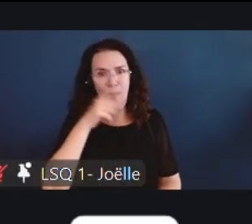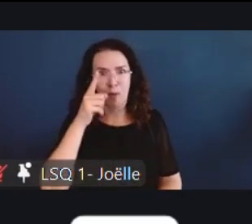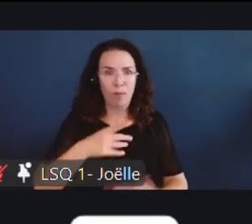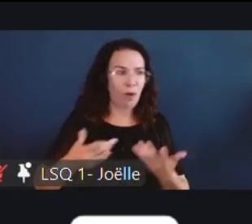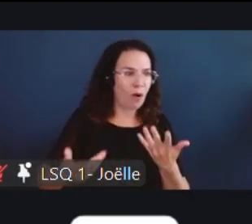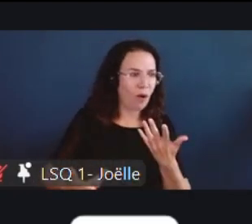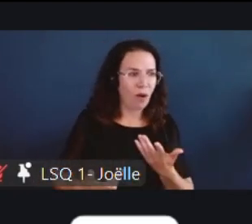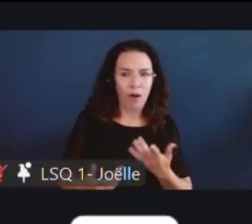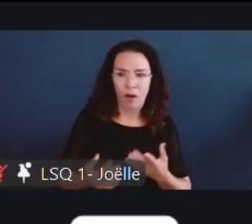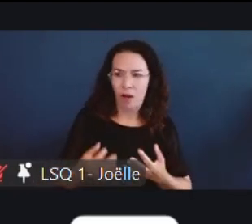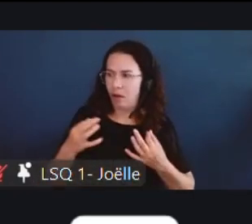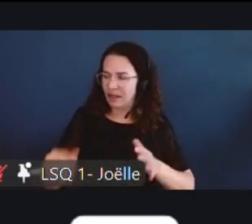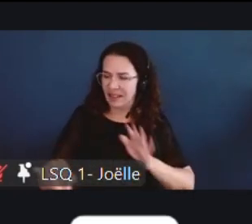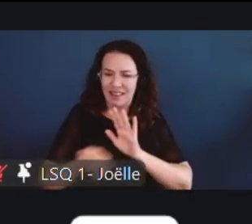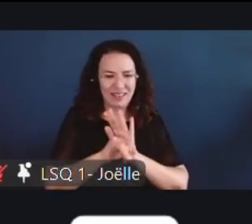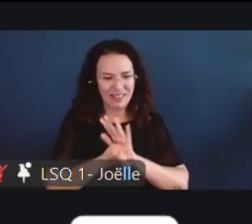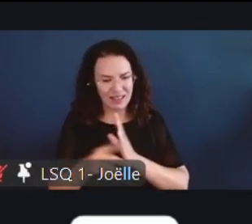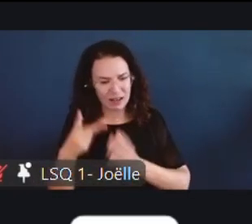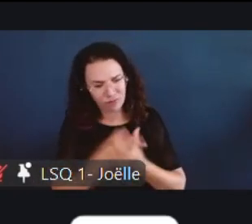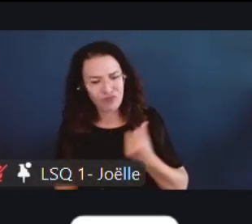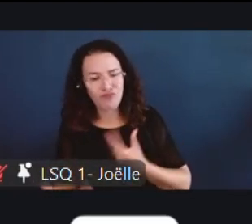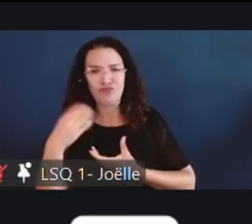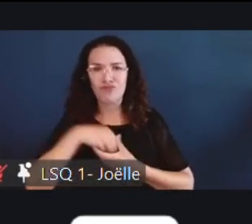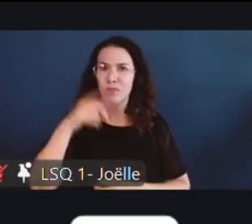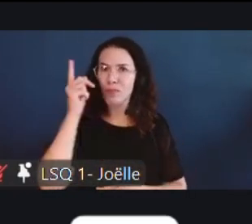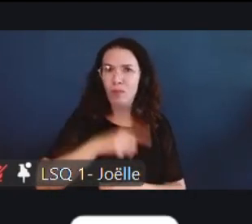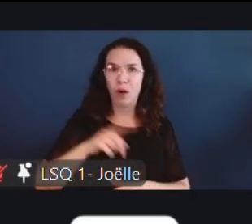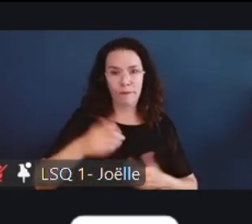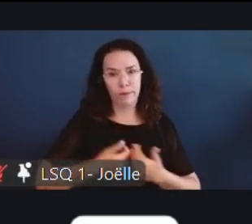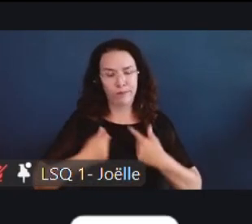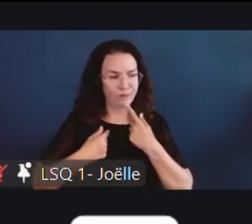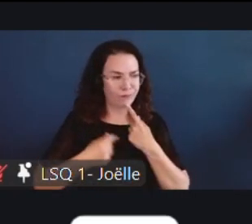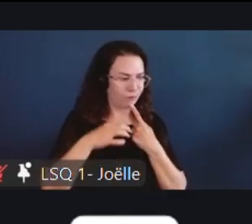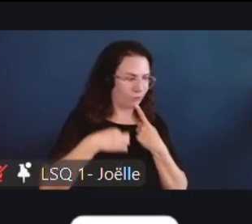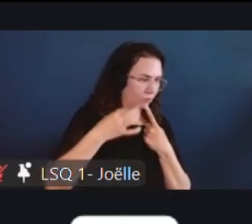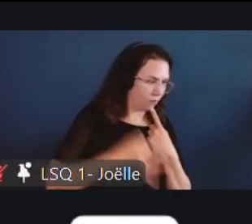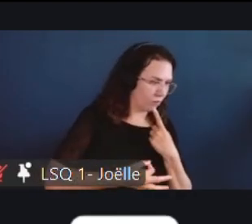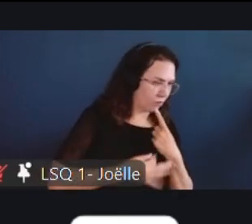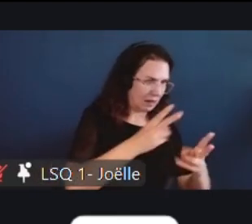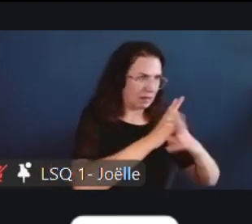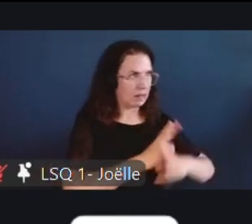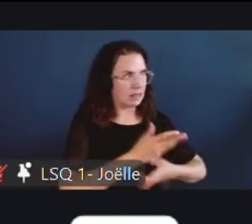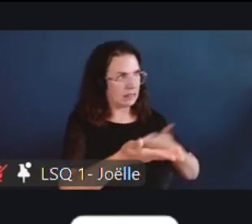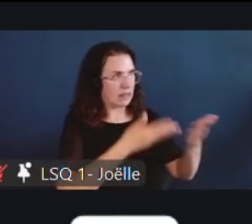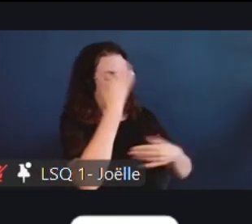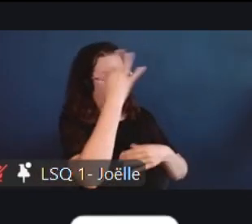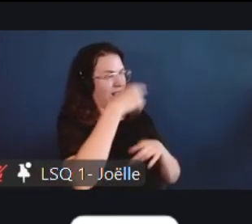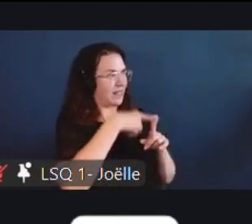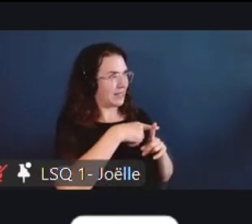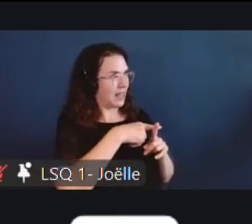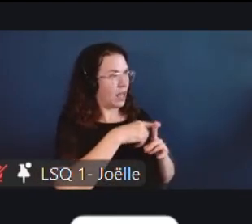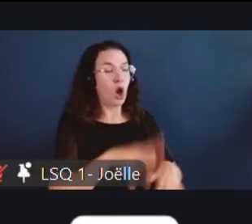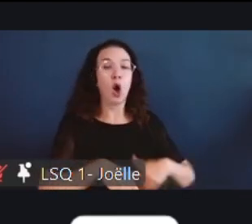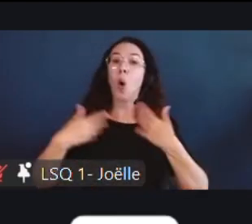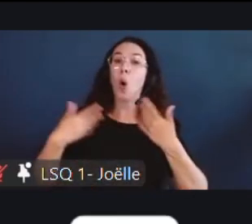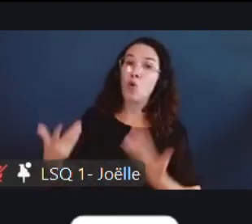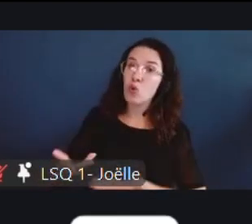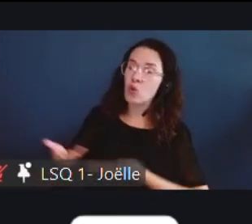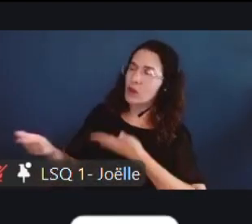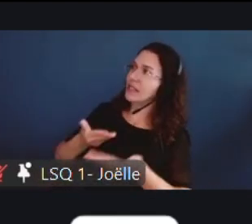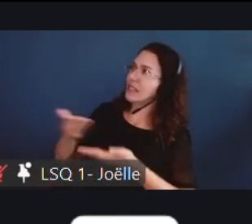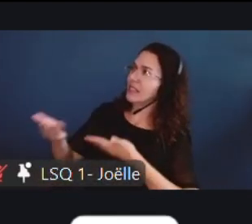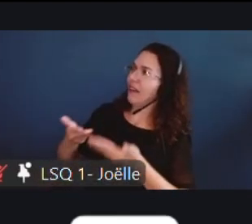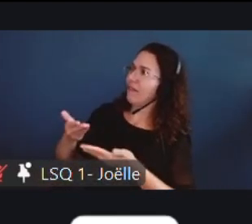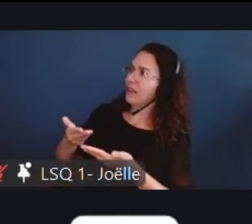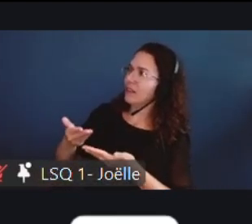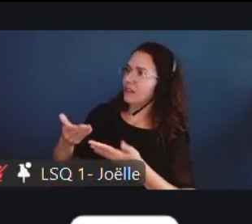exister simultanément dans leur identité. Elles sentent qu'elles doivent choisir recevoir des services en français ou